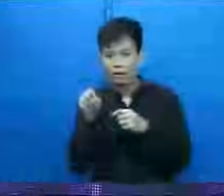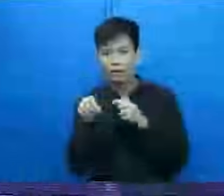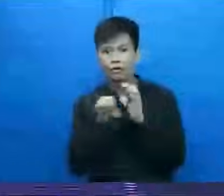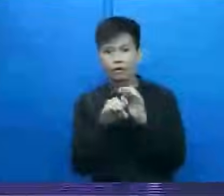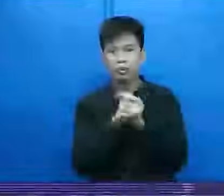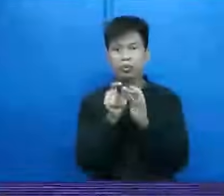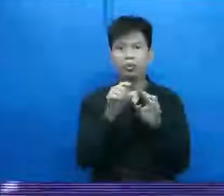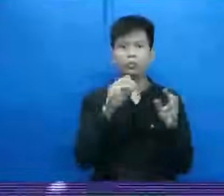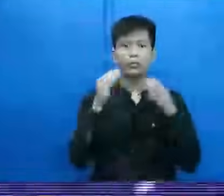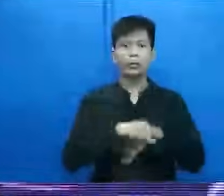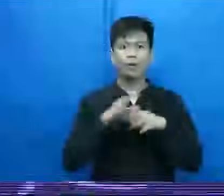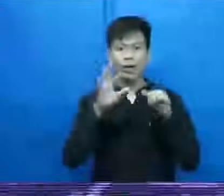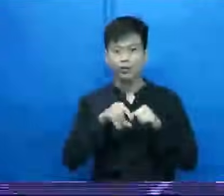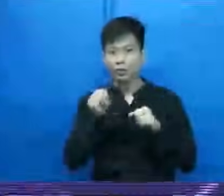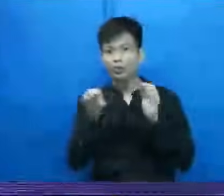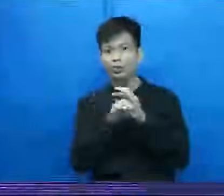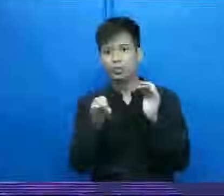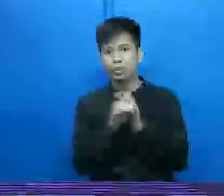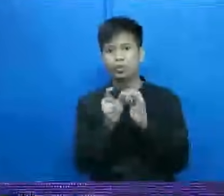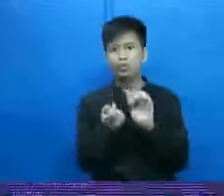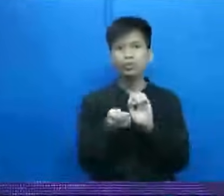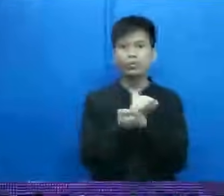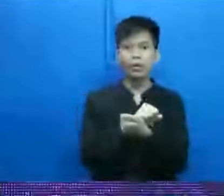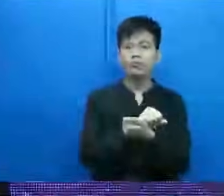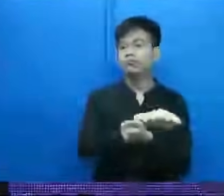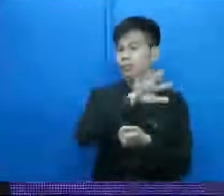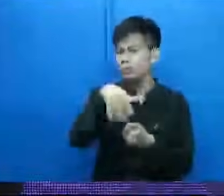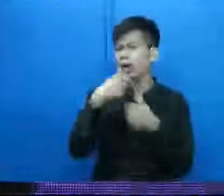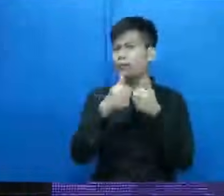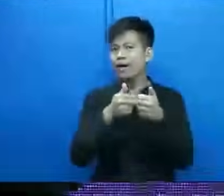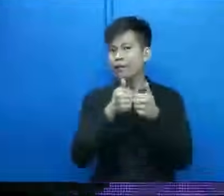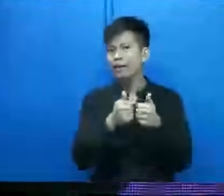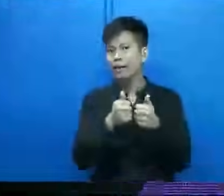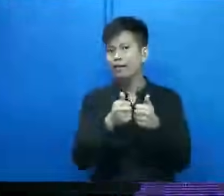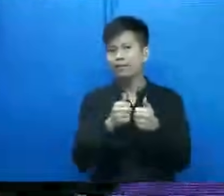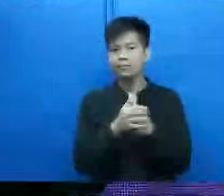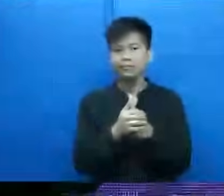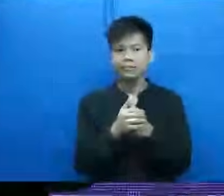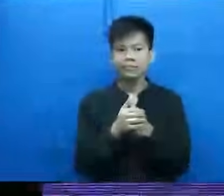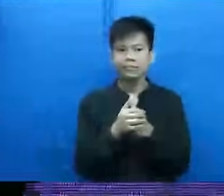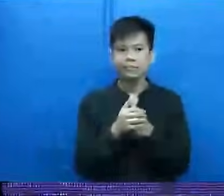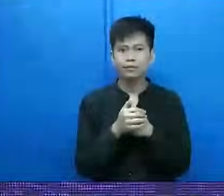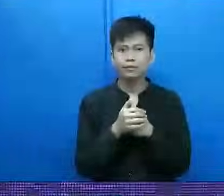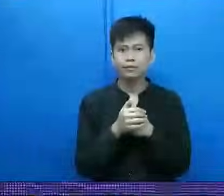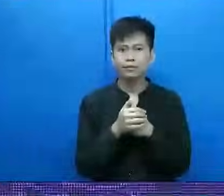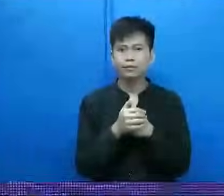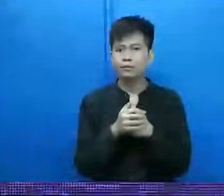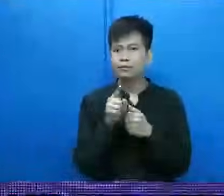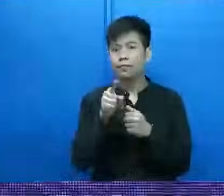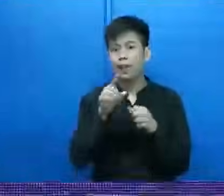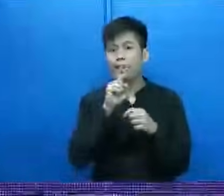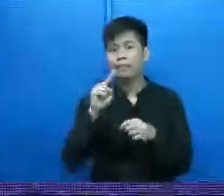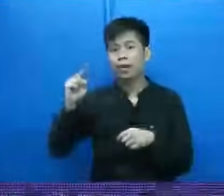untuk tahajud. Yang ini contoh untuk perubahan. Semua yang disebut kebaikan-kebaikan itu jalan pertama. Maka antum pun insya